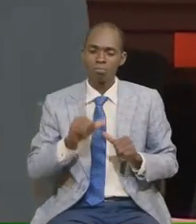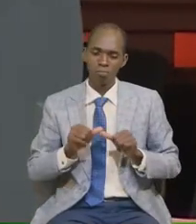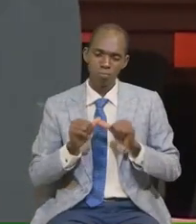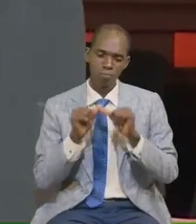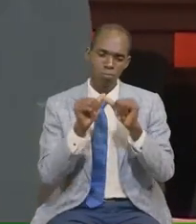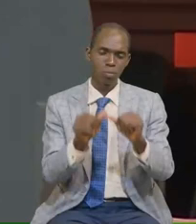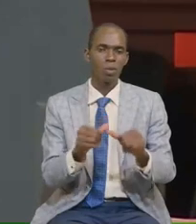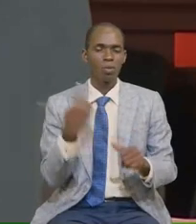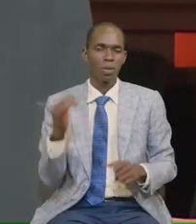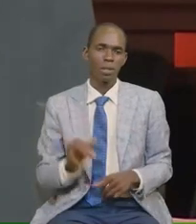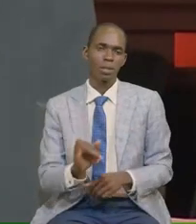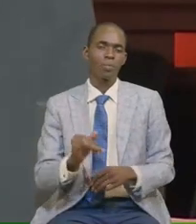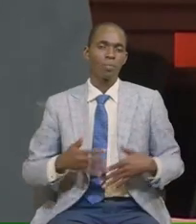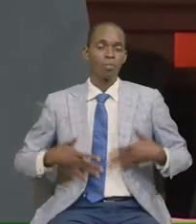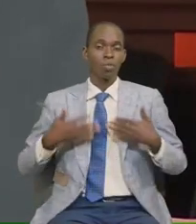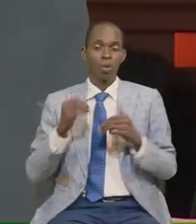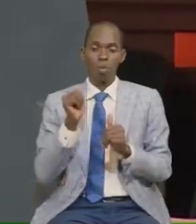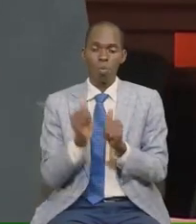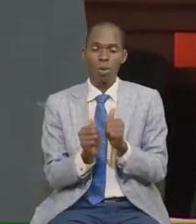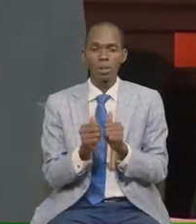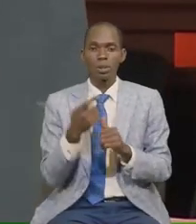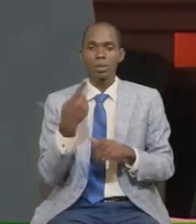que le Fils de l'homme